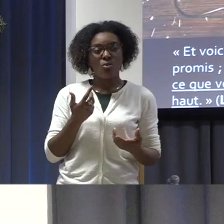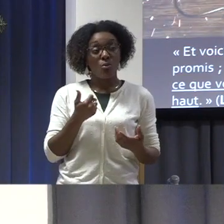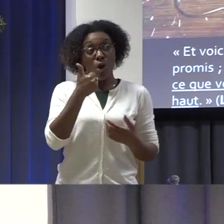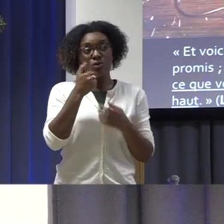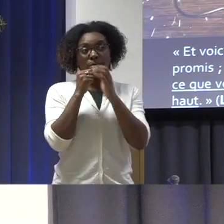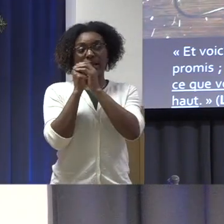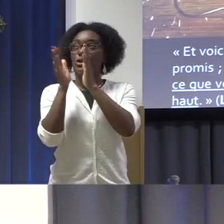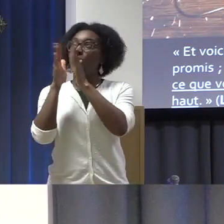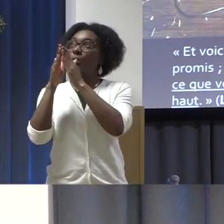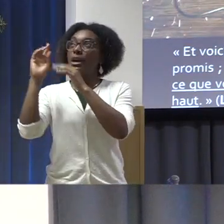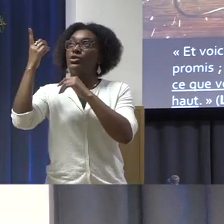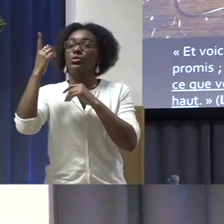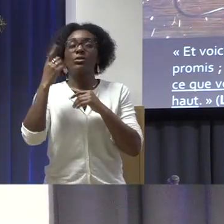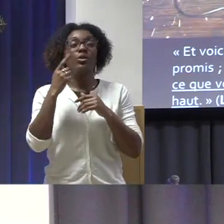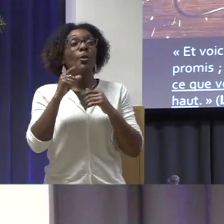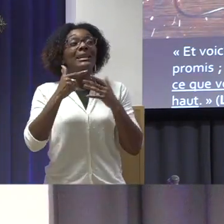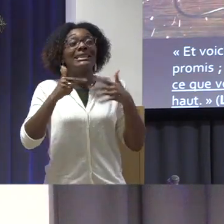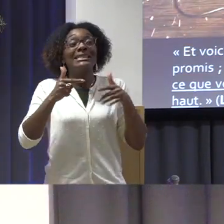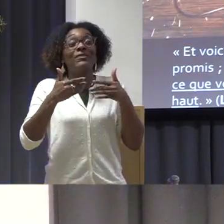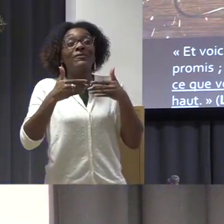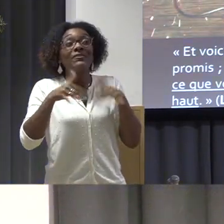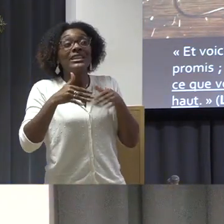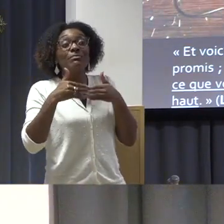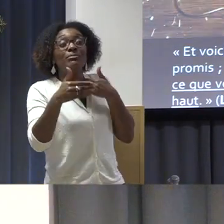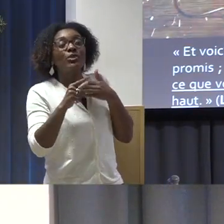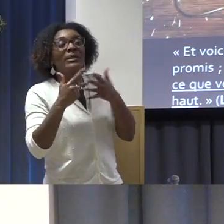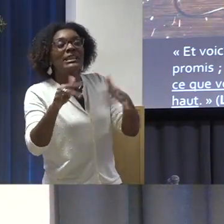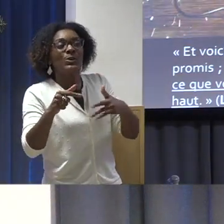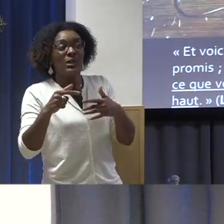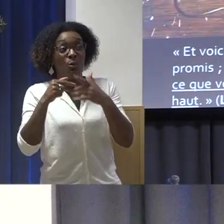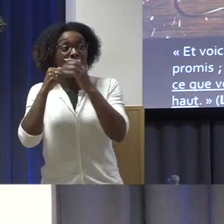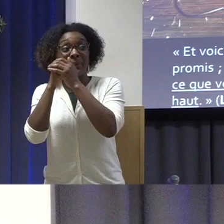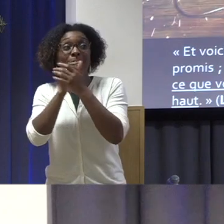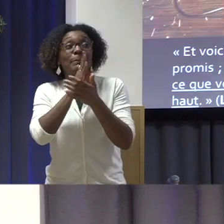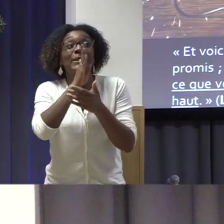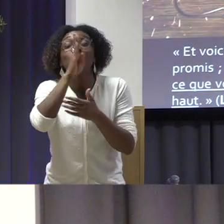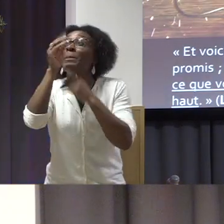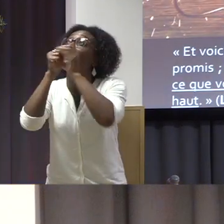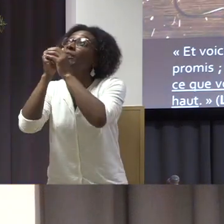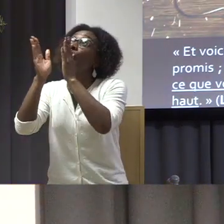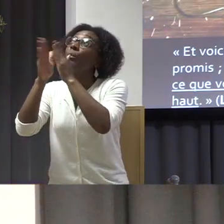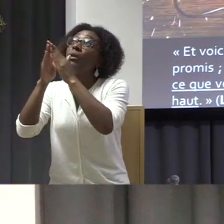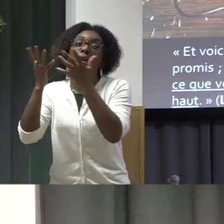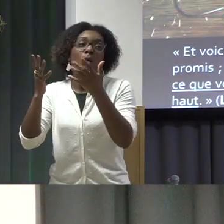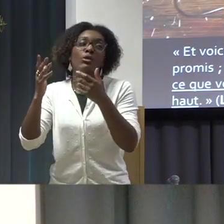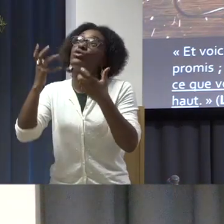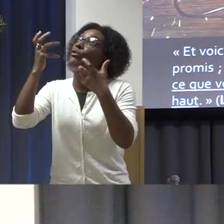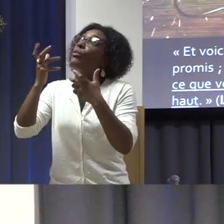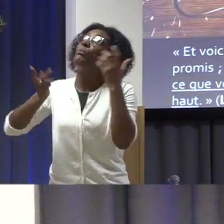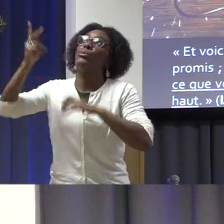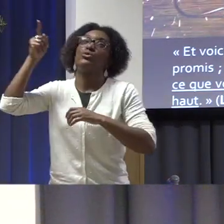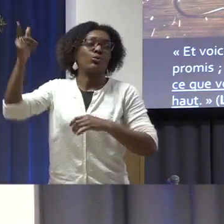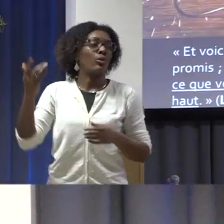prière j'ai dit à dieu je vais simplement plus de toi dans ma vie j'avais plus de toi dans ma